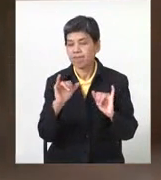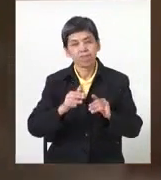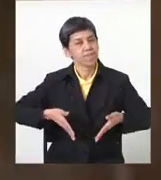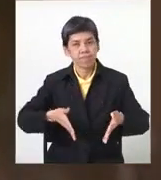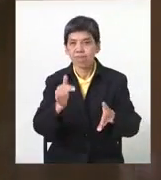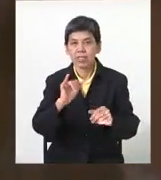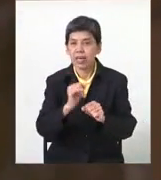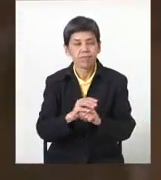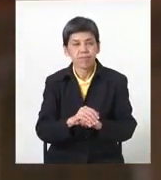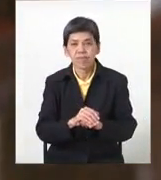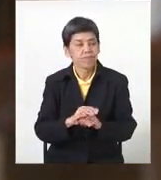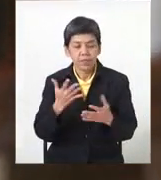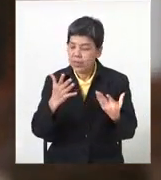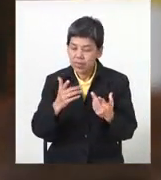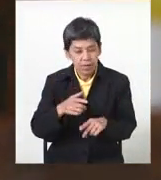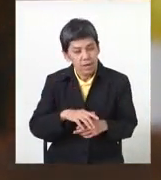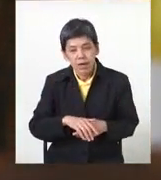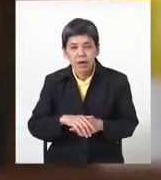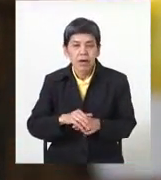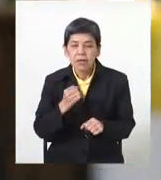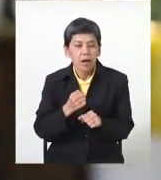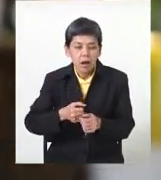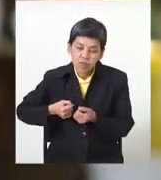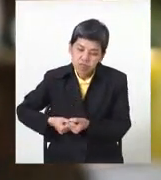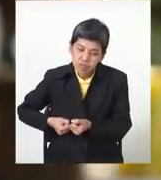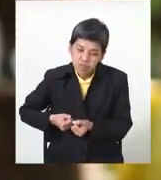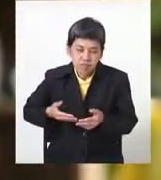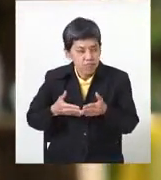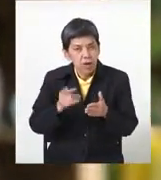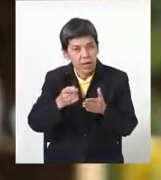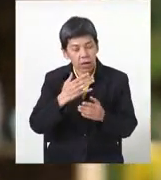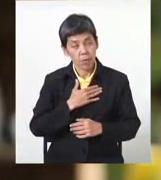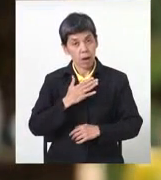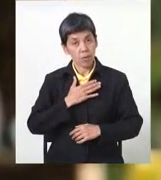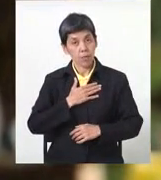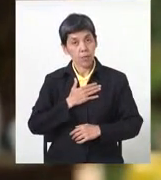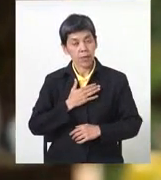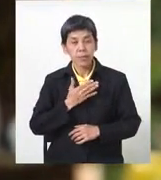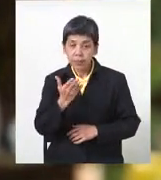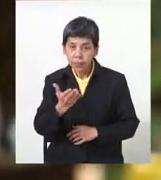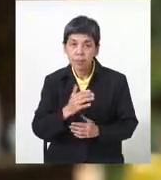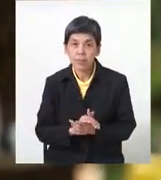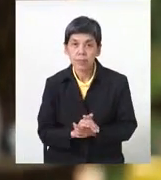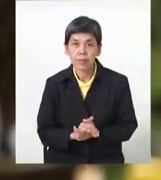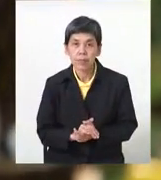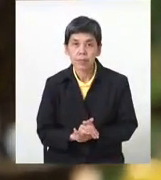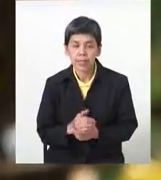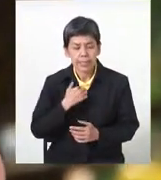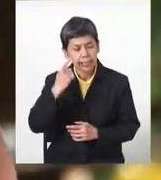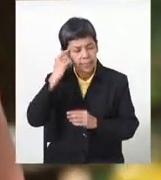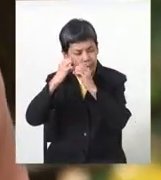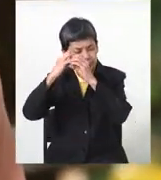ครับยังไม่มียังไม่มีทางเกวียนก็ไม่มีไม่มีเลยฮะไม่มีทุกอย่างต้องเป็นใช้เรือหมดอครับฉะนั้นถ้าเกิดเอ่ออาจารย์